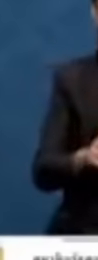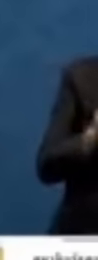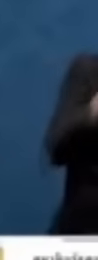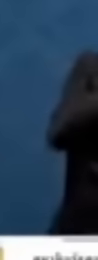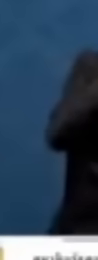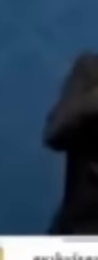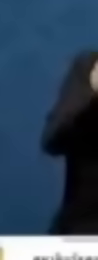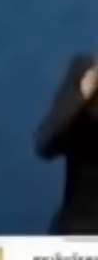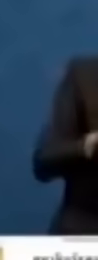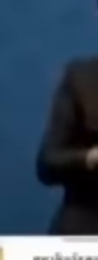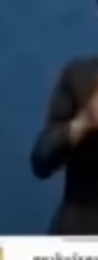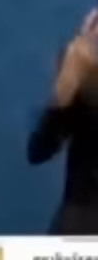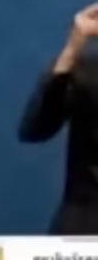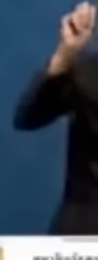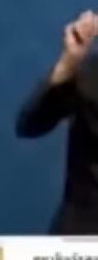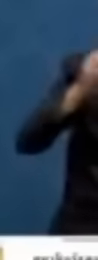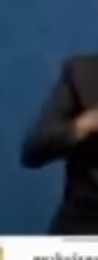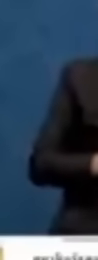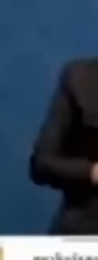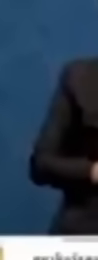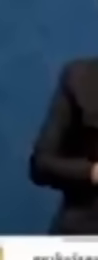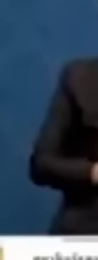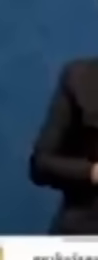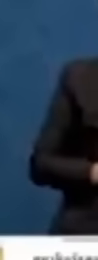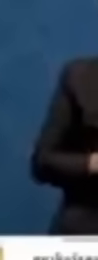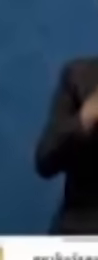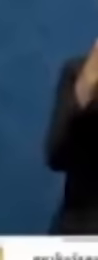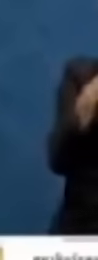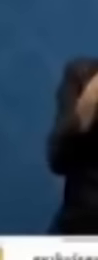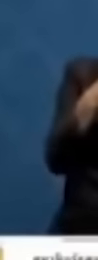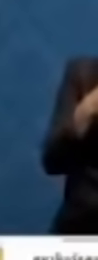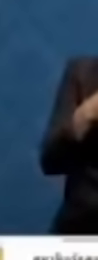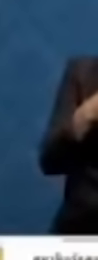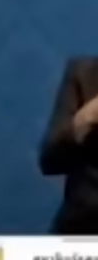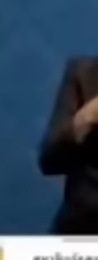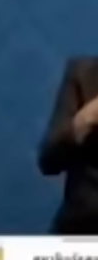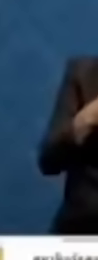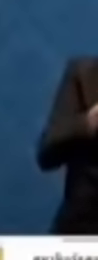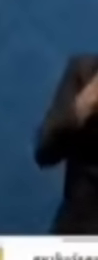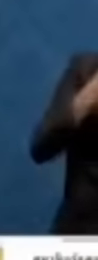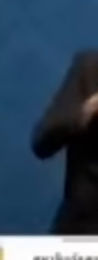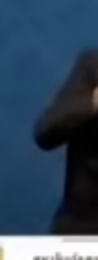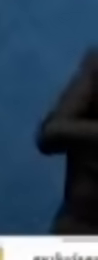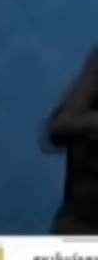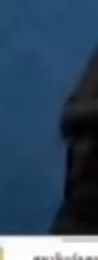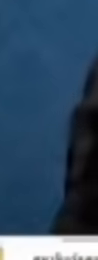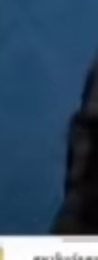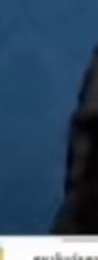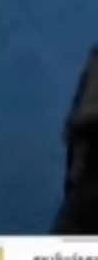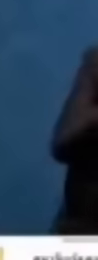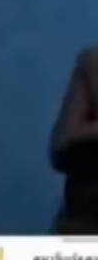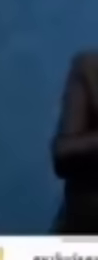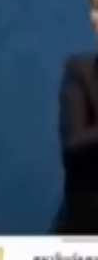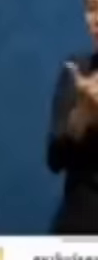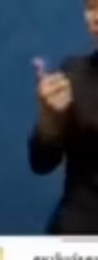แต่ในการเสนอบุคคลอื่นๆในกรณีอื่นๆที่จะสร้างความยุ่งยากและ